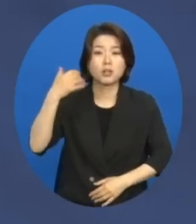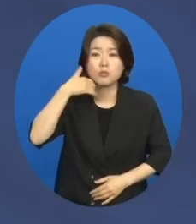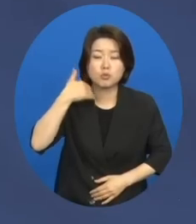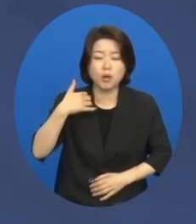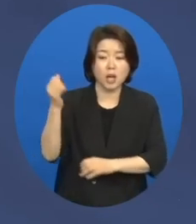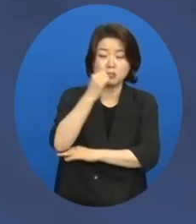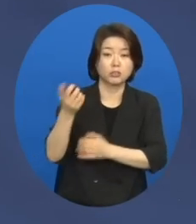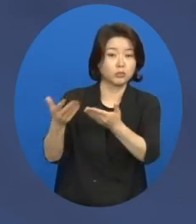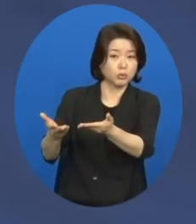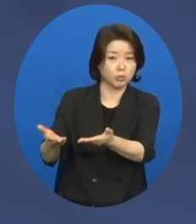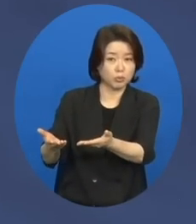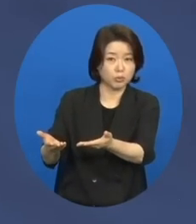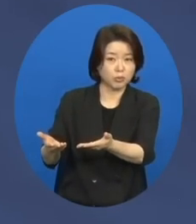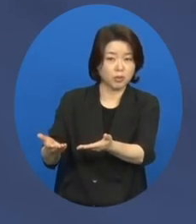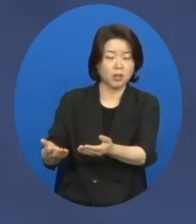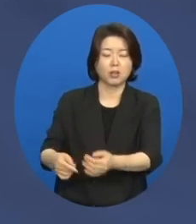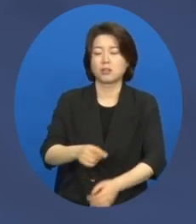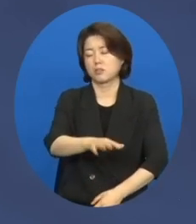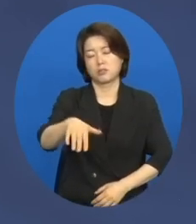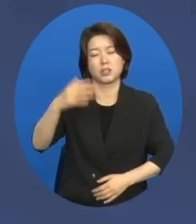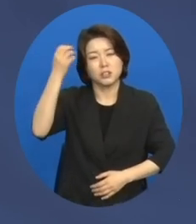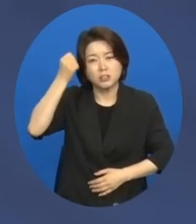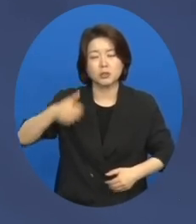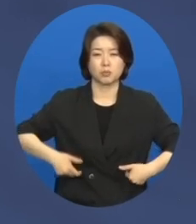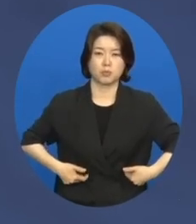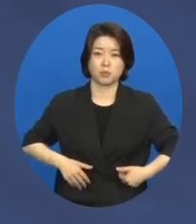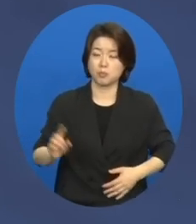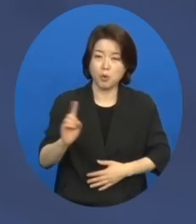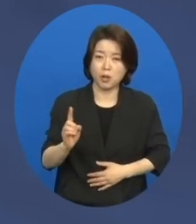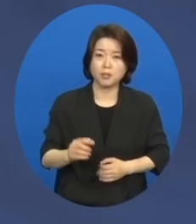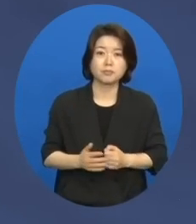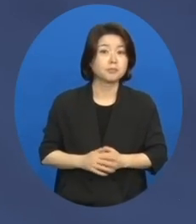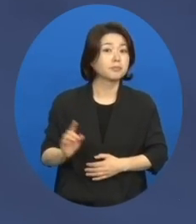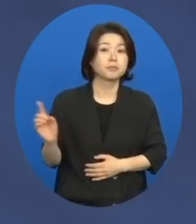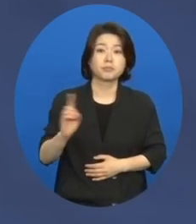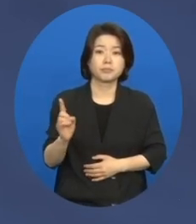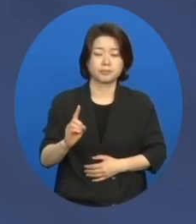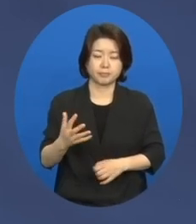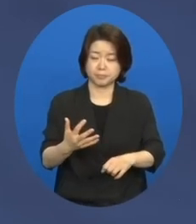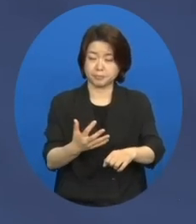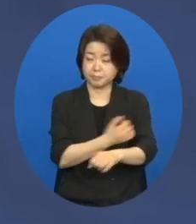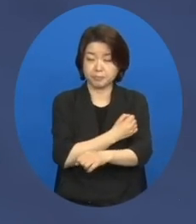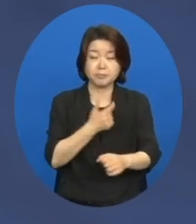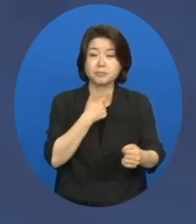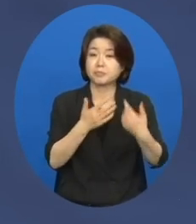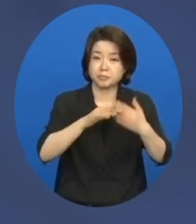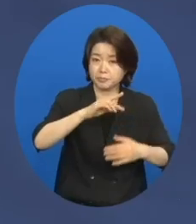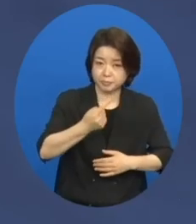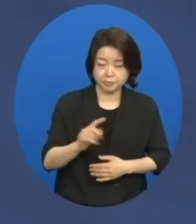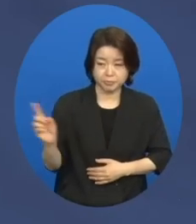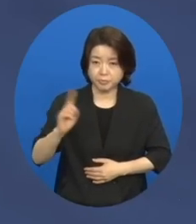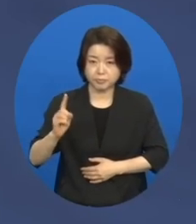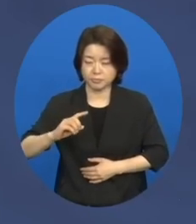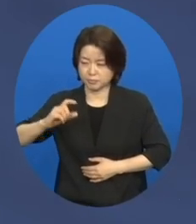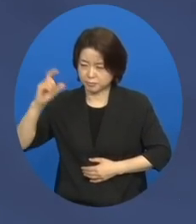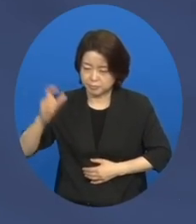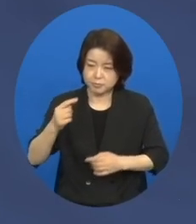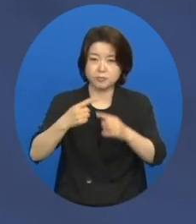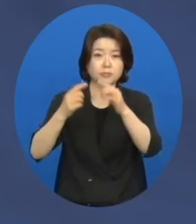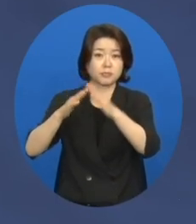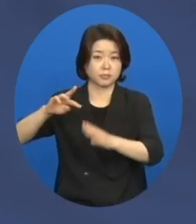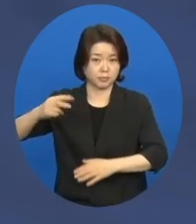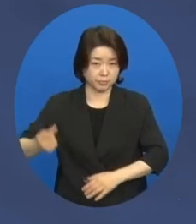거라고 생각하겠어요? 근데 기억하셔야 돼요. 어떤 어마어마한 체험도, 어떤 강력한